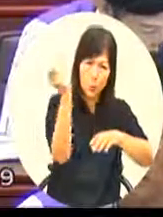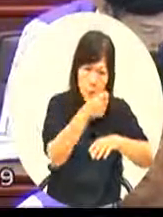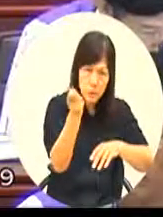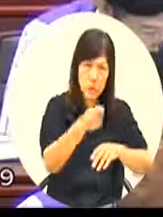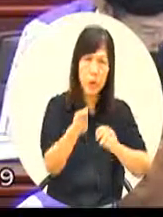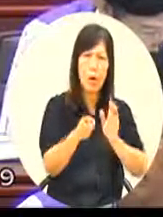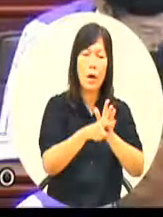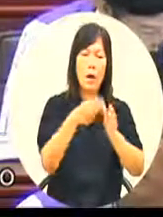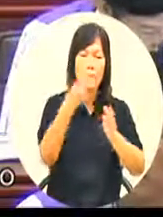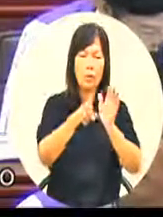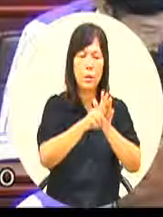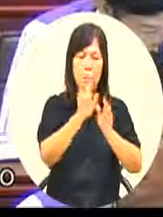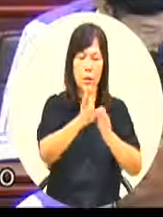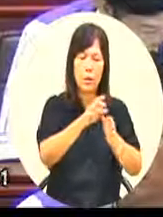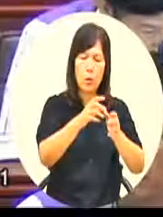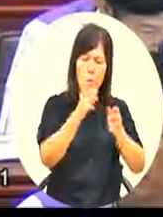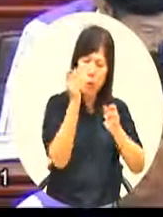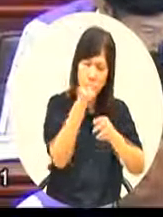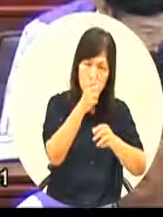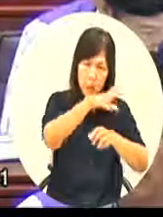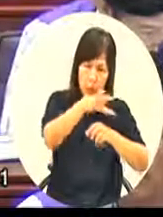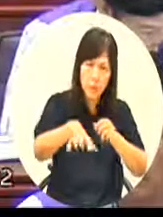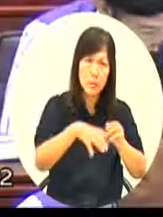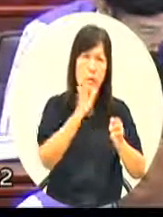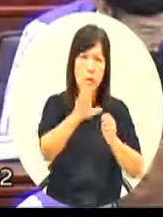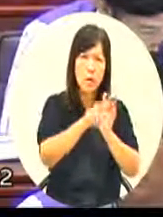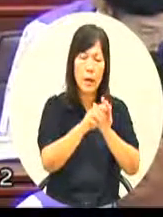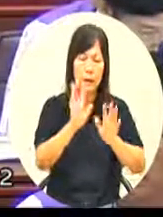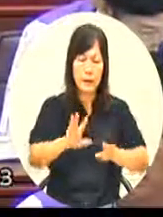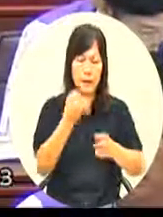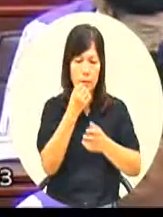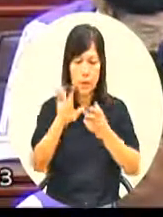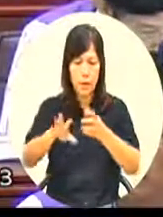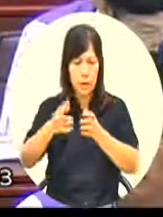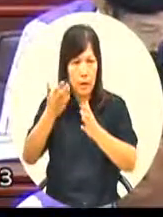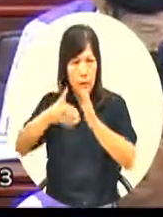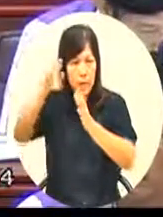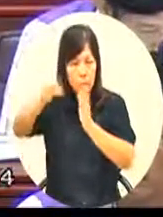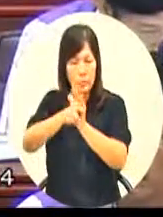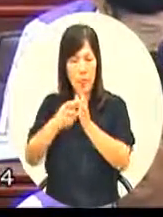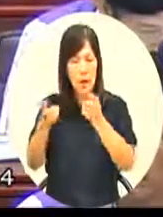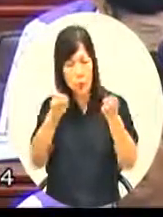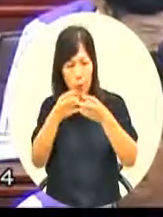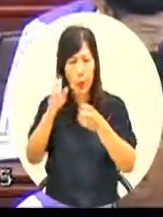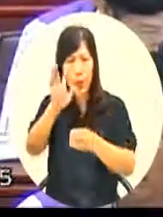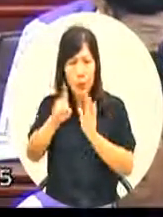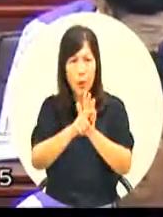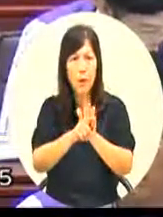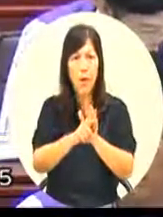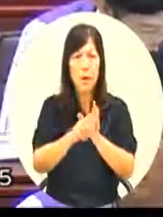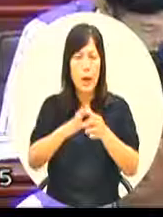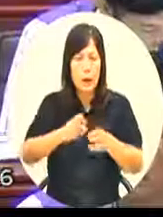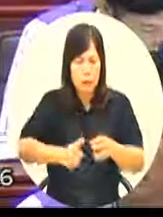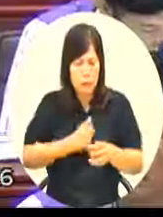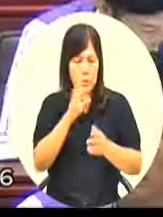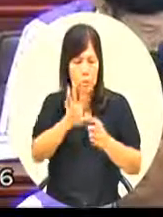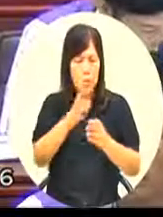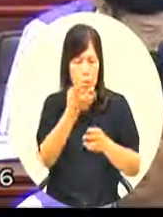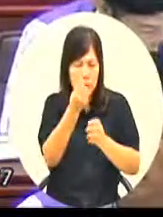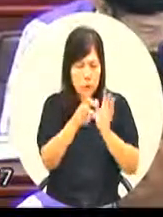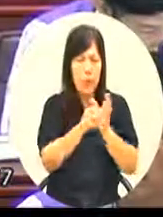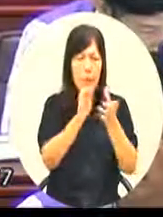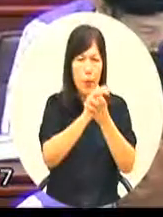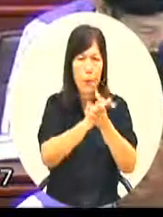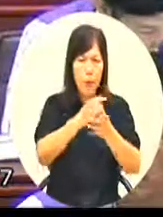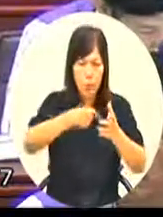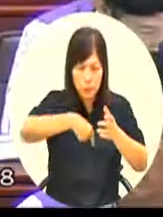友打球的空间。那刚好这个礼拜我分别跟这两个国小校长都有接洽，他们也分别谈到确实有部分的球友呢也